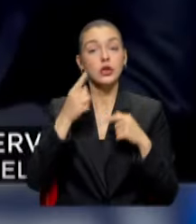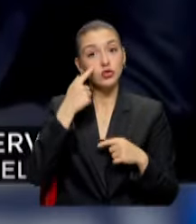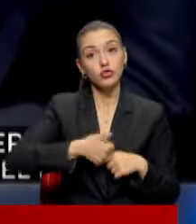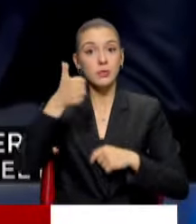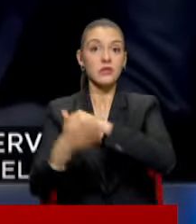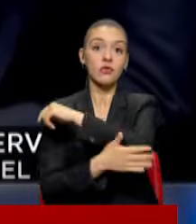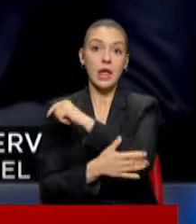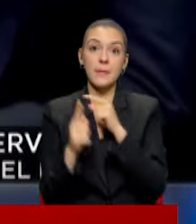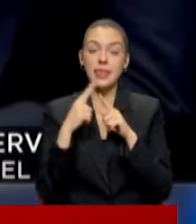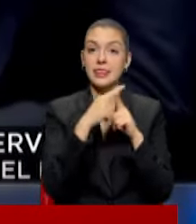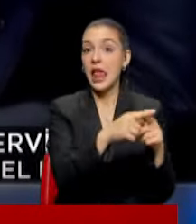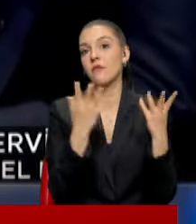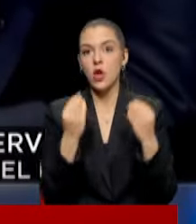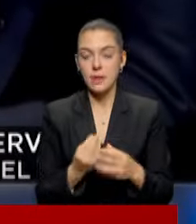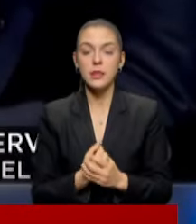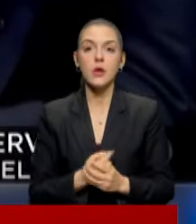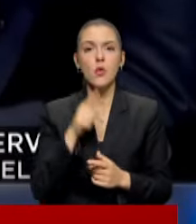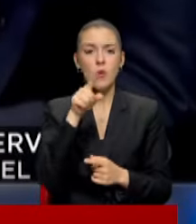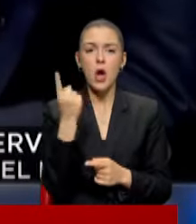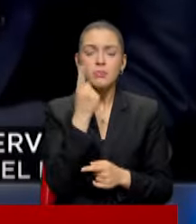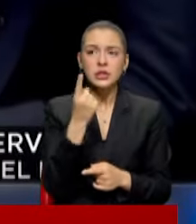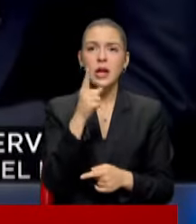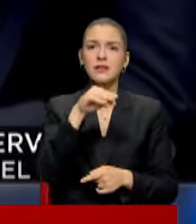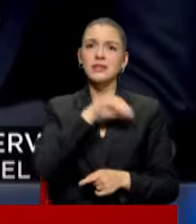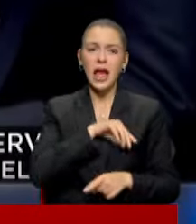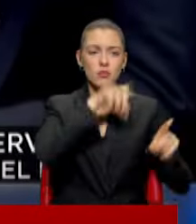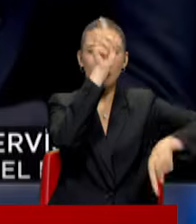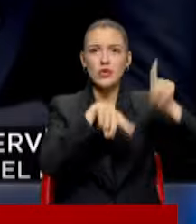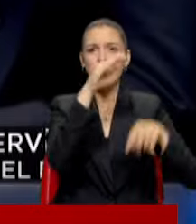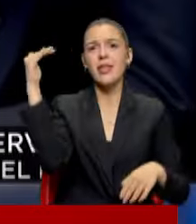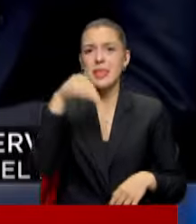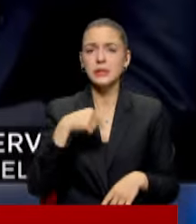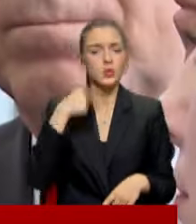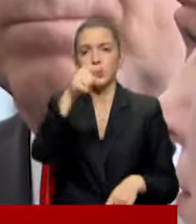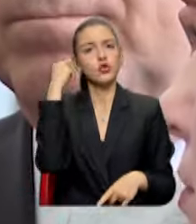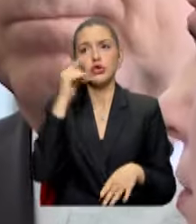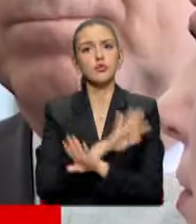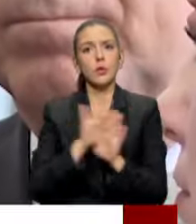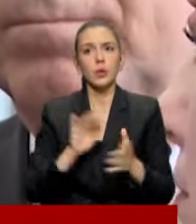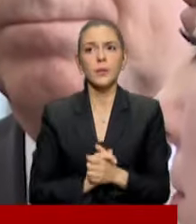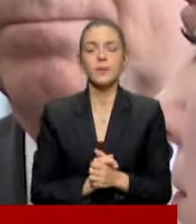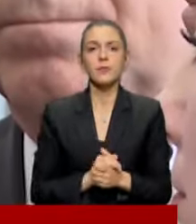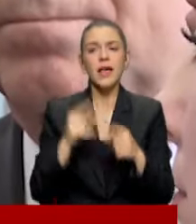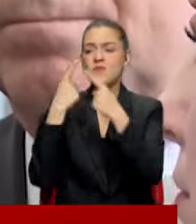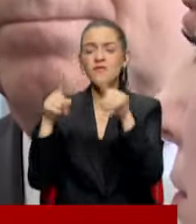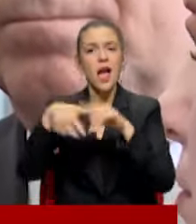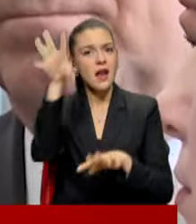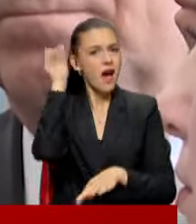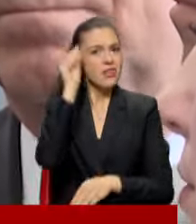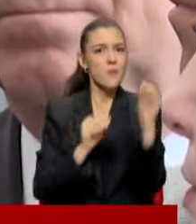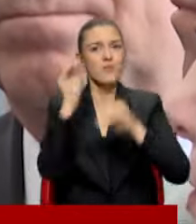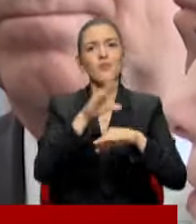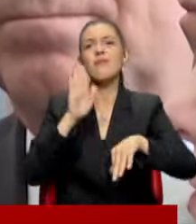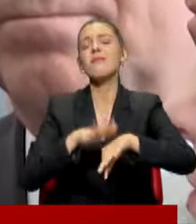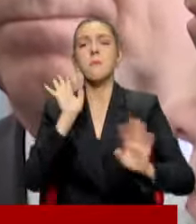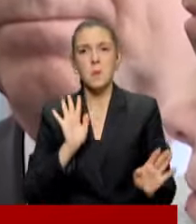Böyle bir şeye ihtimal vermek istemem böyle bir şeyin gündeme gelmiş olabileceğini bile düşünmüyorum tuhaf anlamlar yüklememek gerekiyor Aksi de